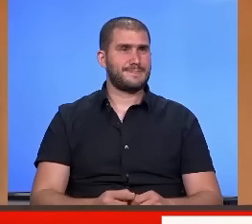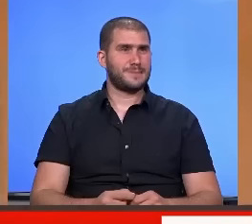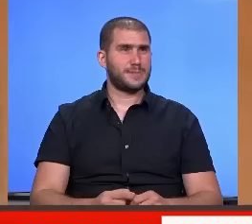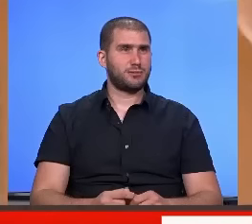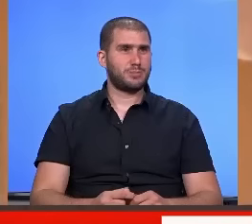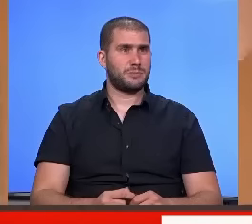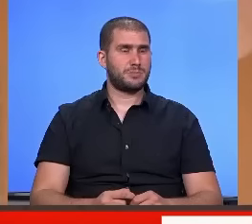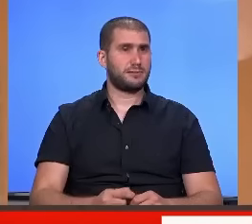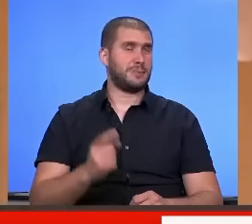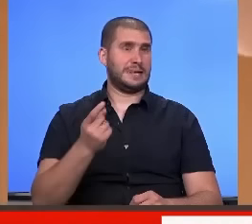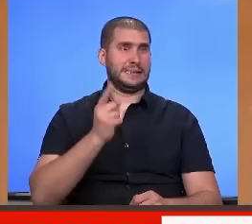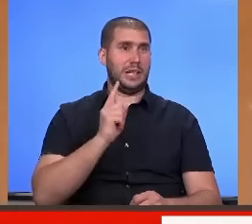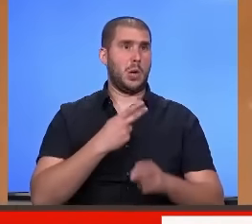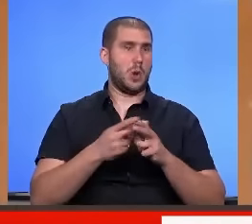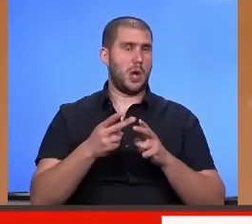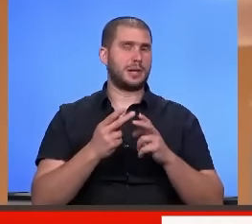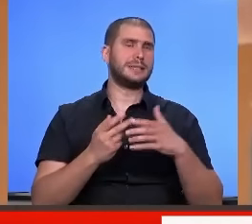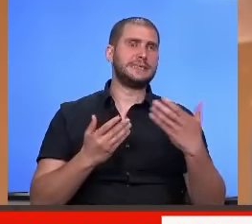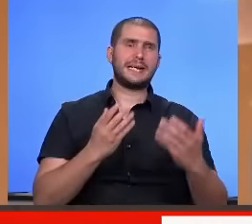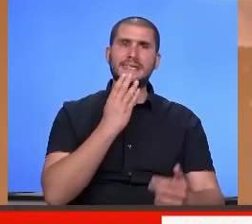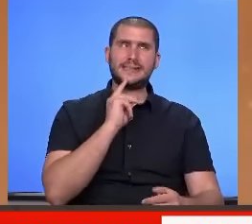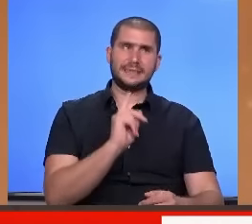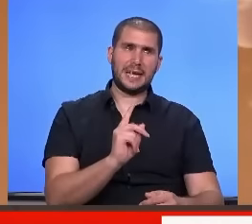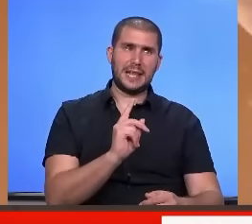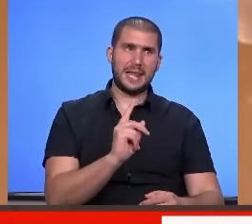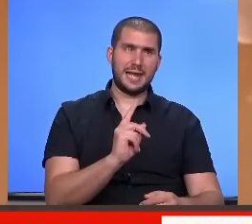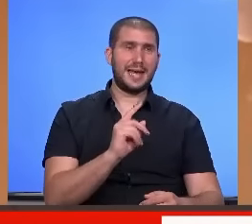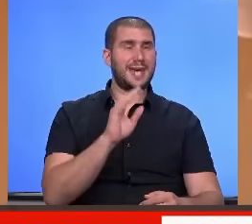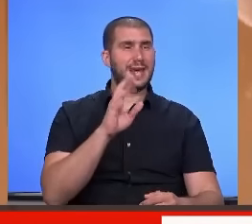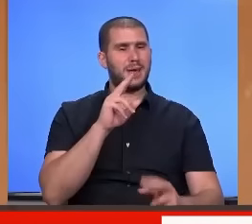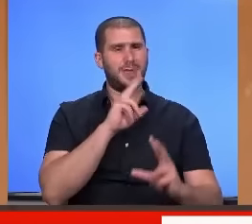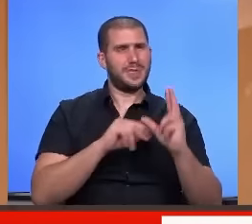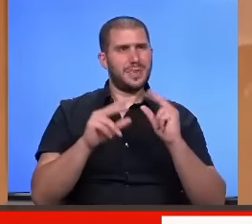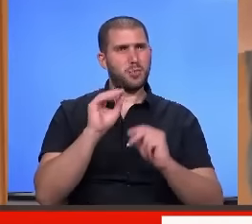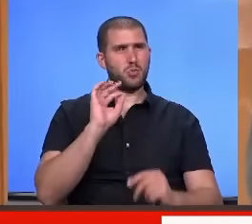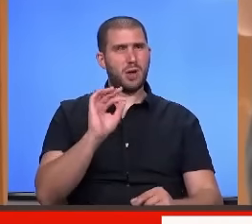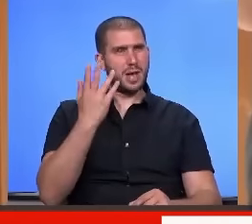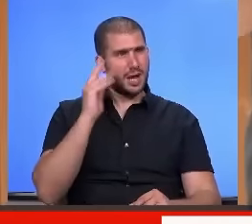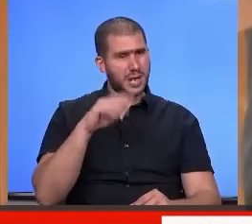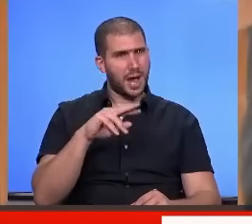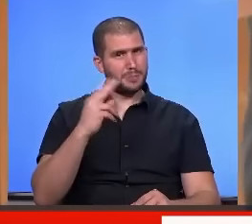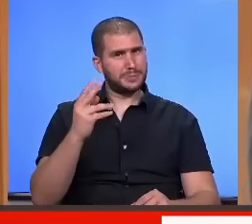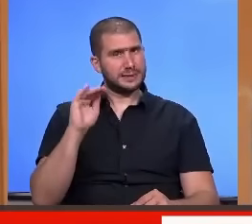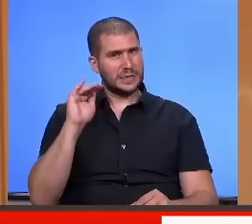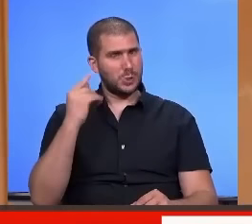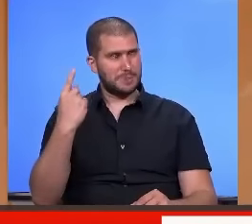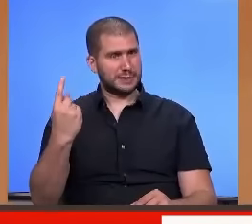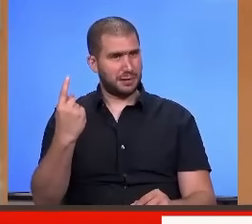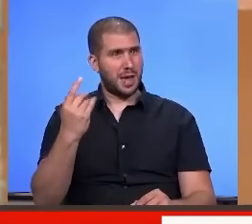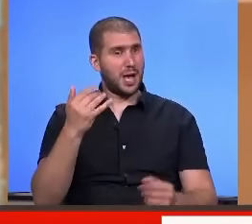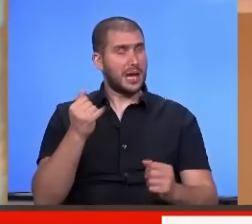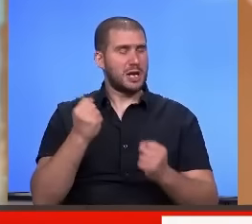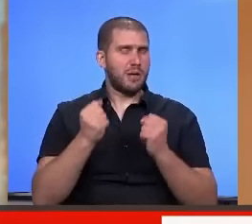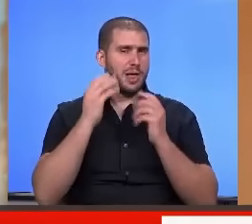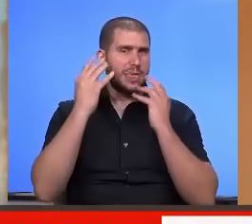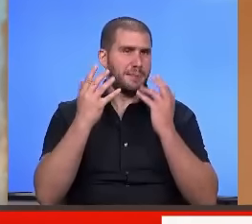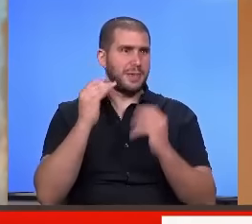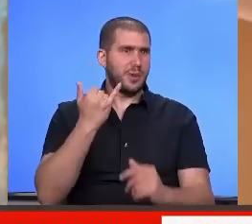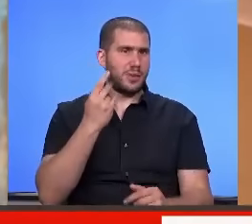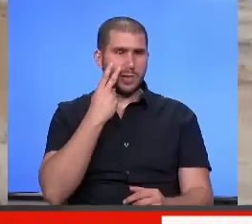כן, רואי, ותראה, זה לא רק מהצד של ישראל. הפלירטות הזה היה גם מהצד הסעודי. היום קשה לדמיין את זה